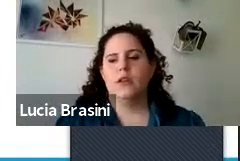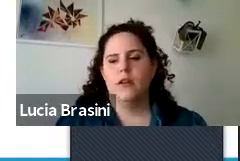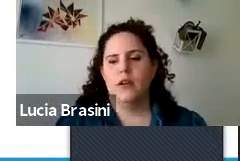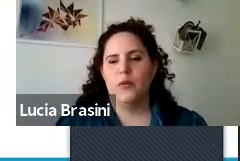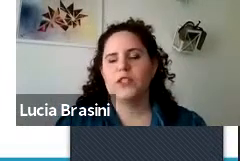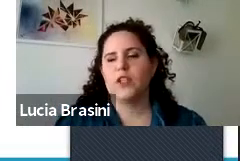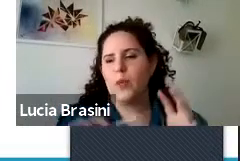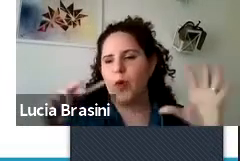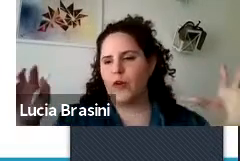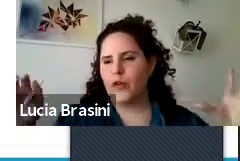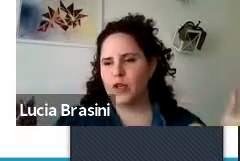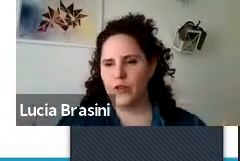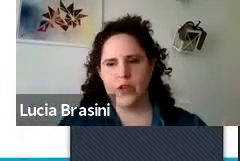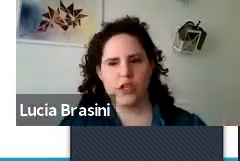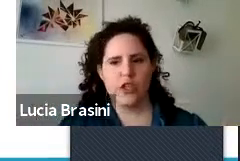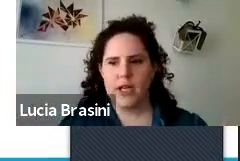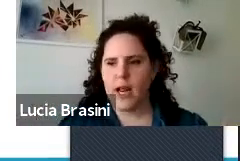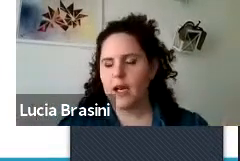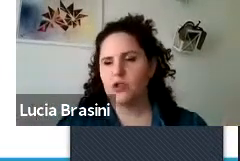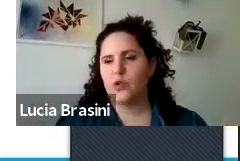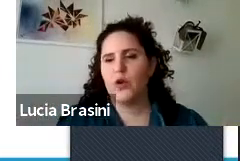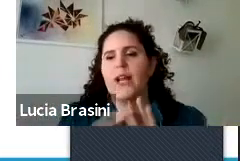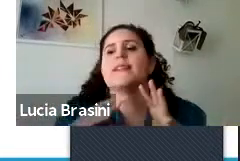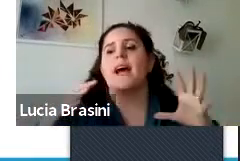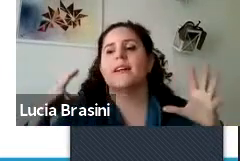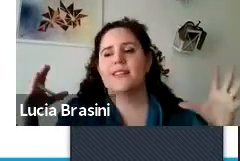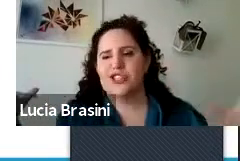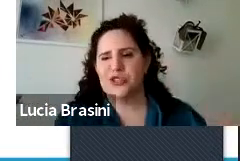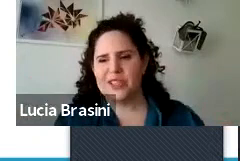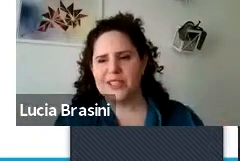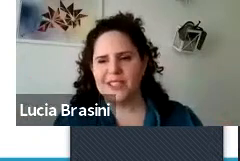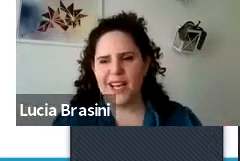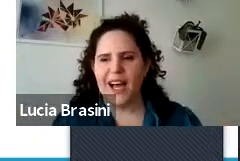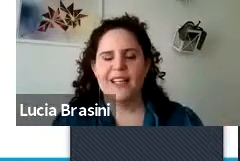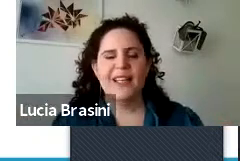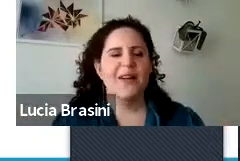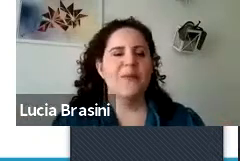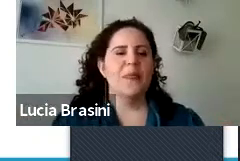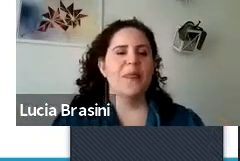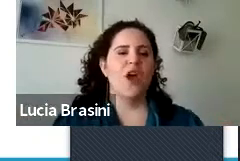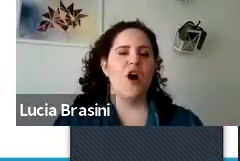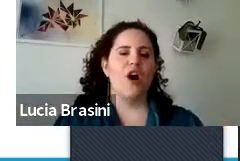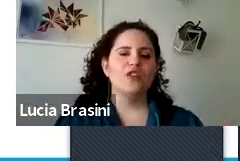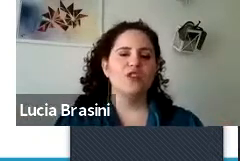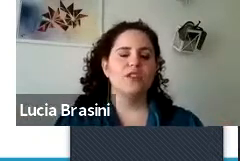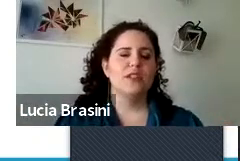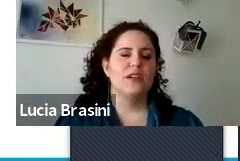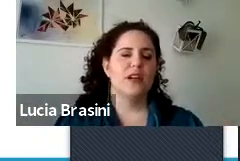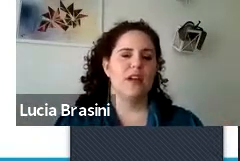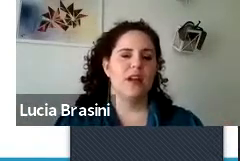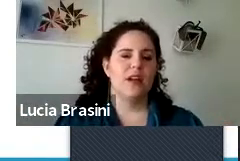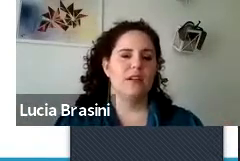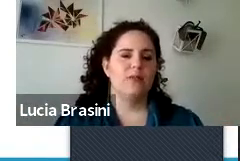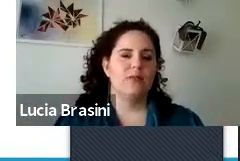Oggi, questa era un po' una fotografia generale sulle tante sordità.